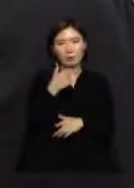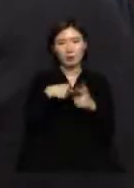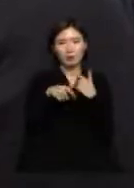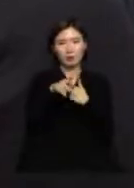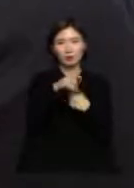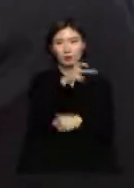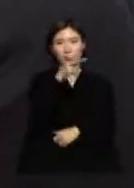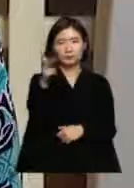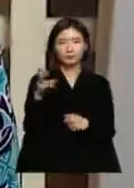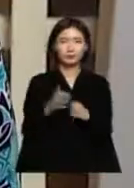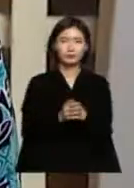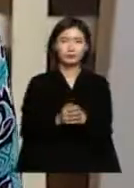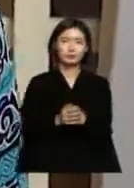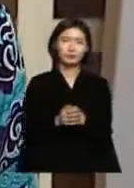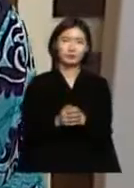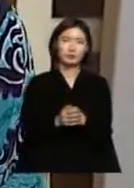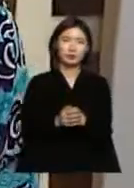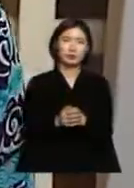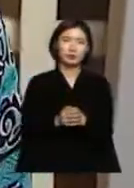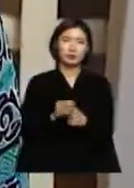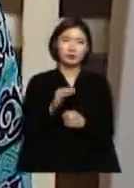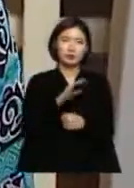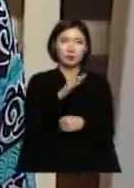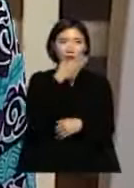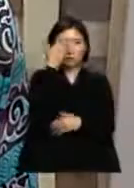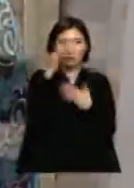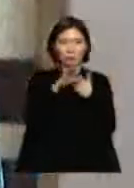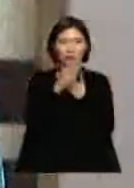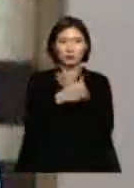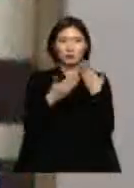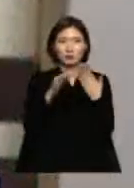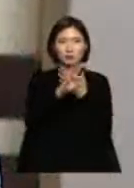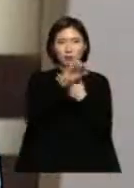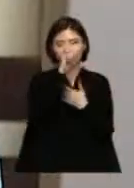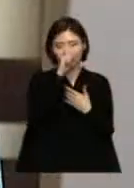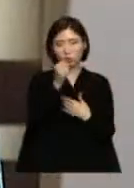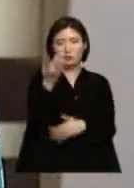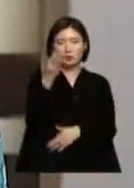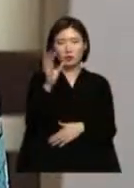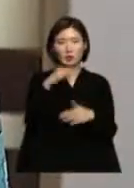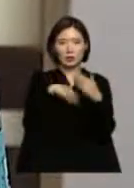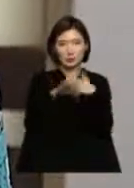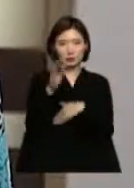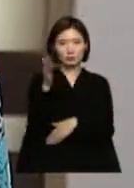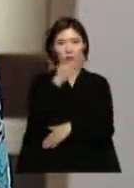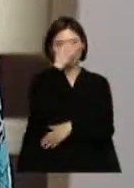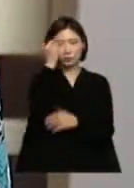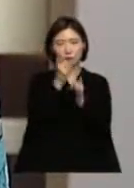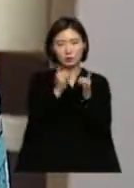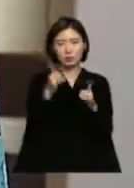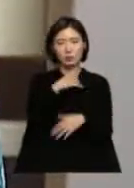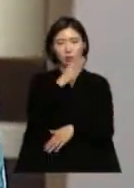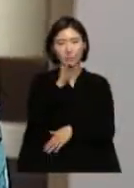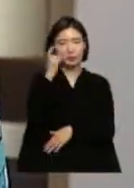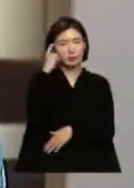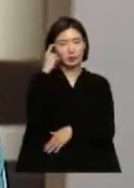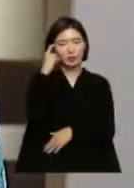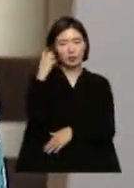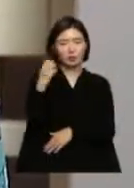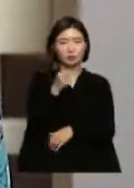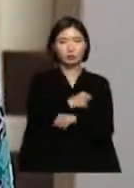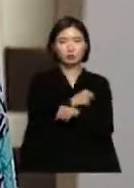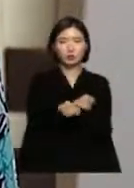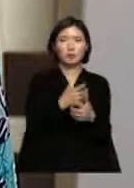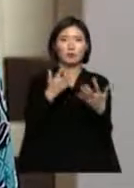앞섭니다. 우리가 젊으면 우리가 봉사했으면 좋겠는데 아침부터 젊은이들이 이렇게 노인들을 생각하고